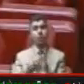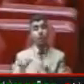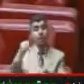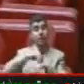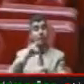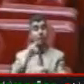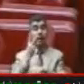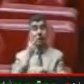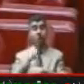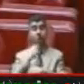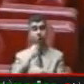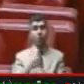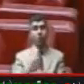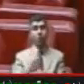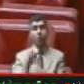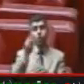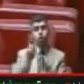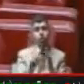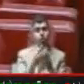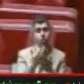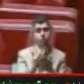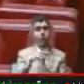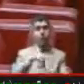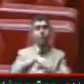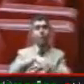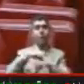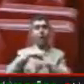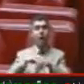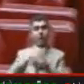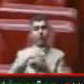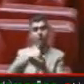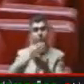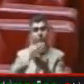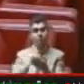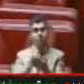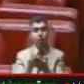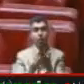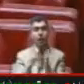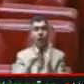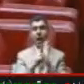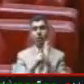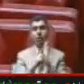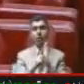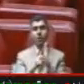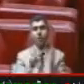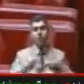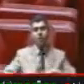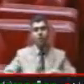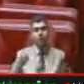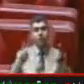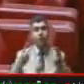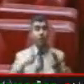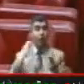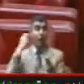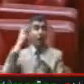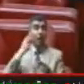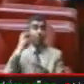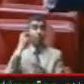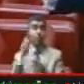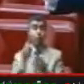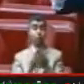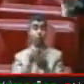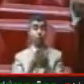النقطة الثانية، كيف يؤسس الجهوية التي نحن قادمون عليها دون أن نفكر في